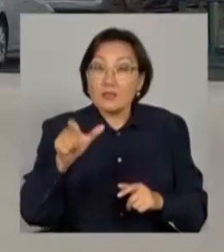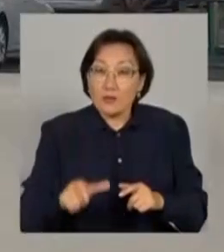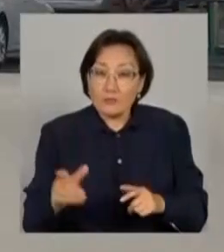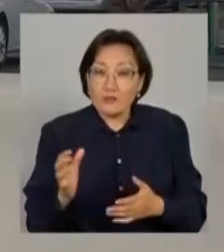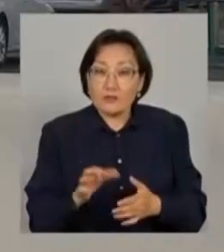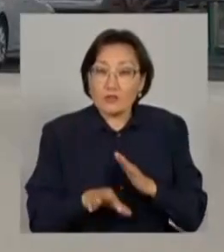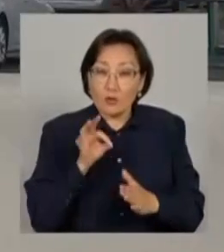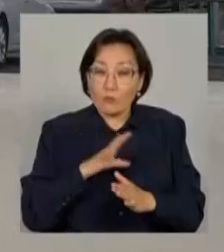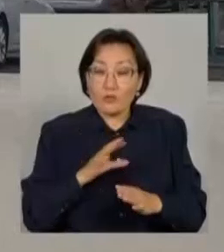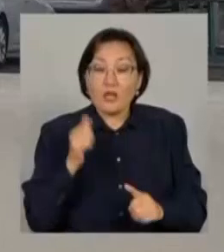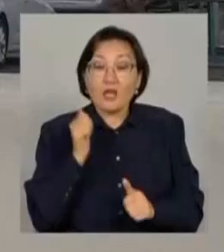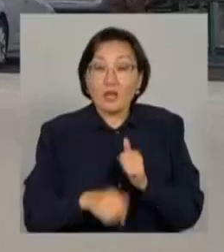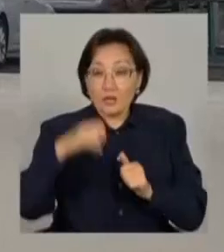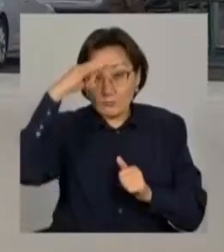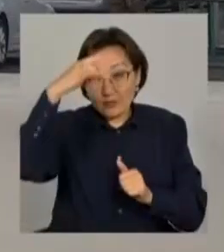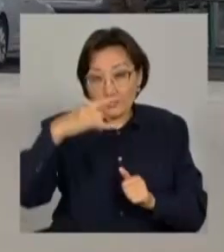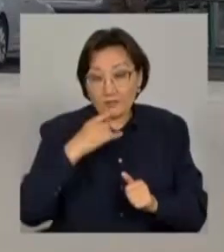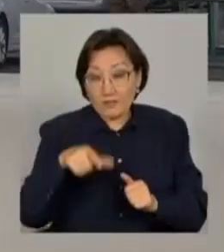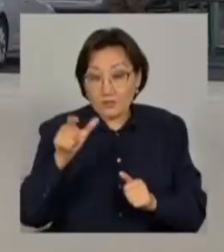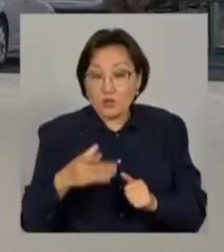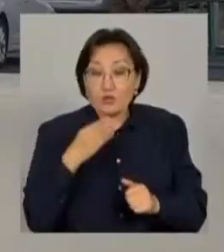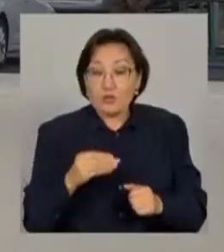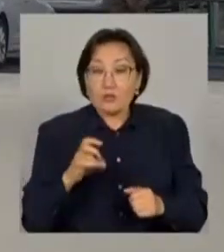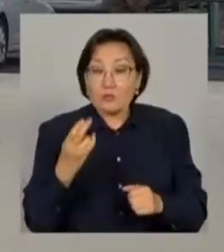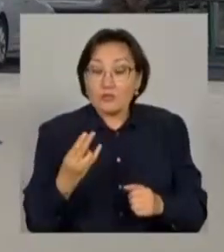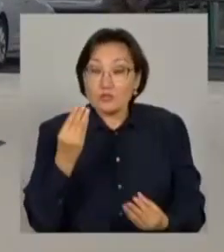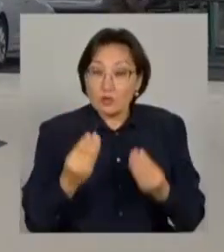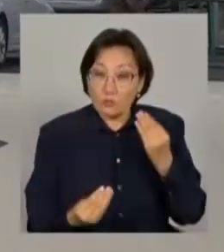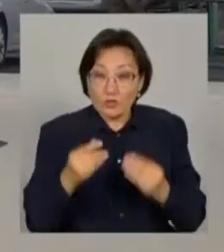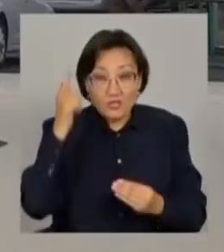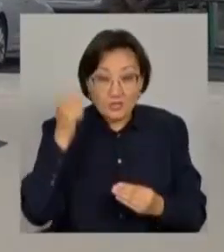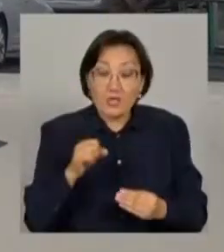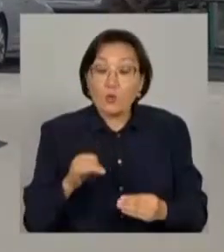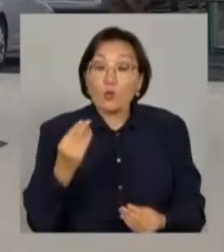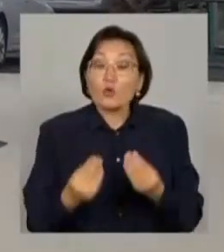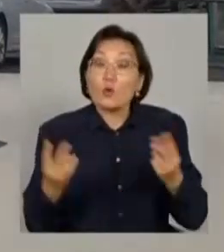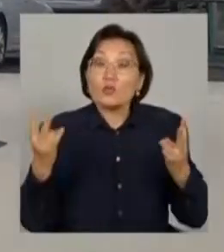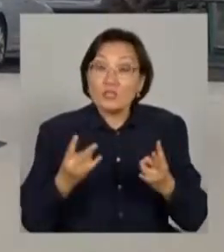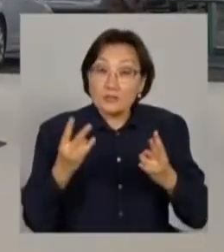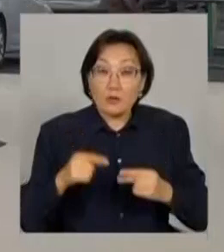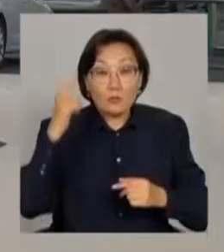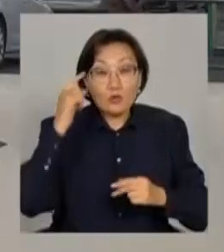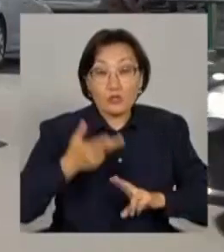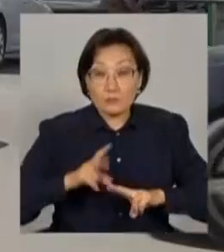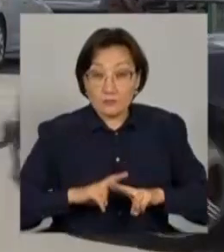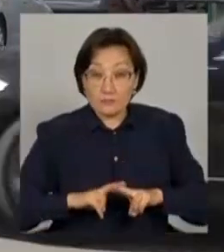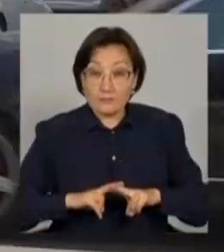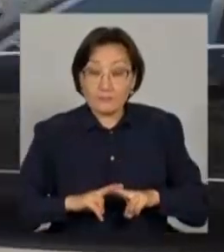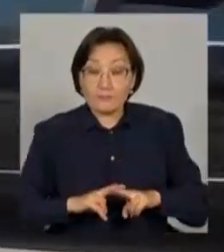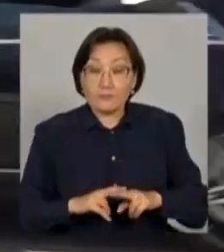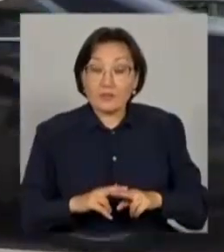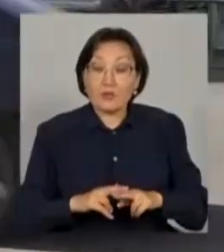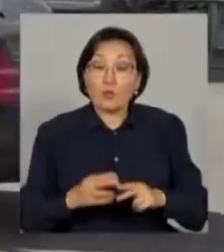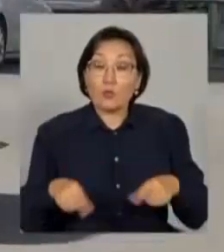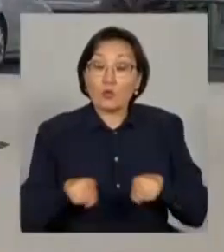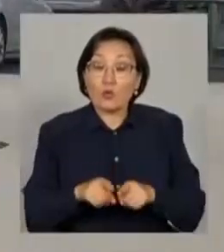Әрбір қазақ өзінің ұлттық ойынын білуге, оны ойнауға тиісті деп ойлаймын. Сондықтан